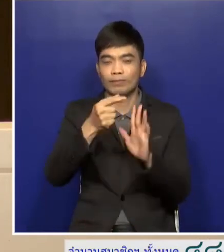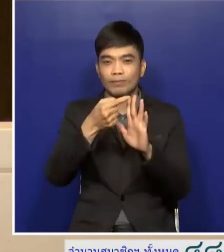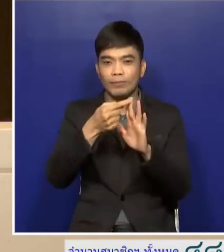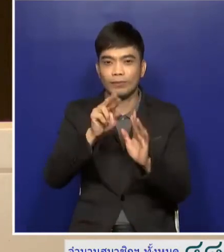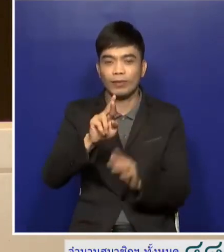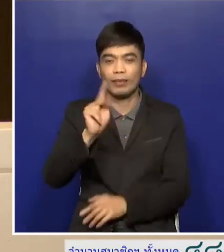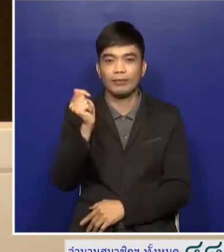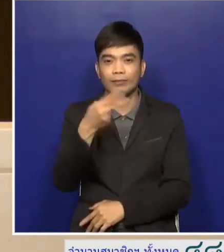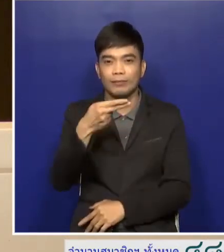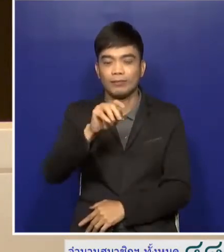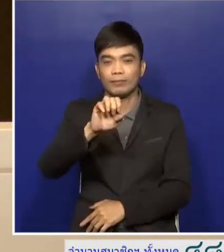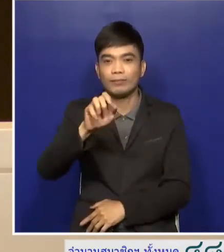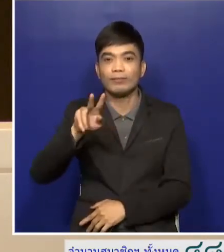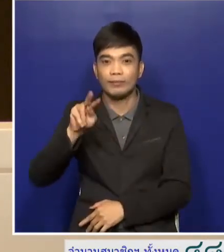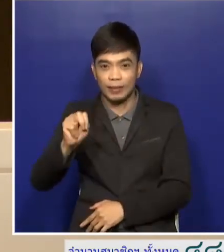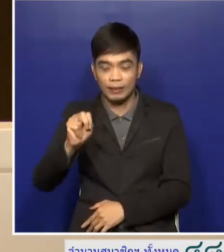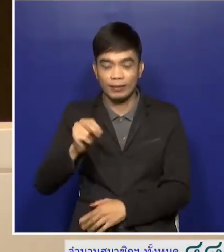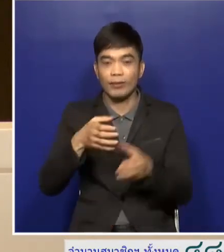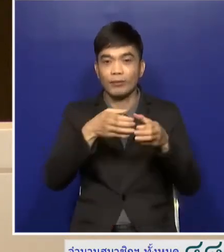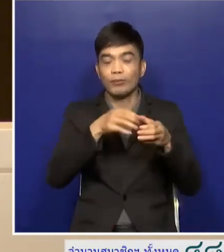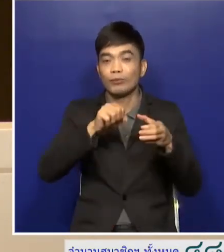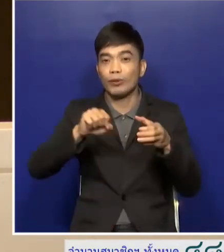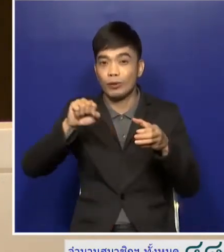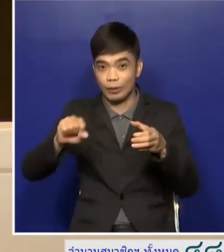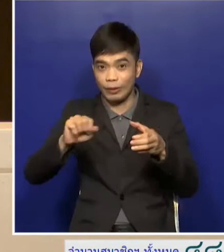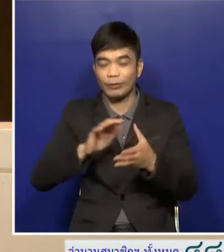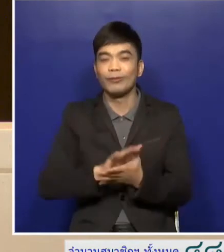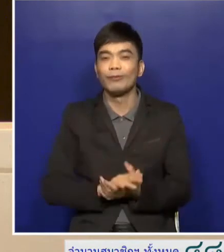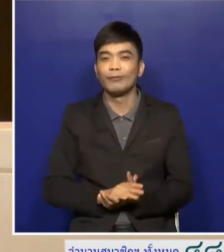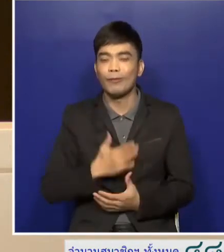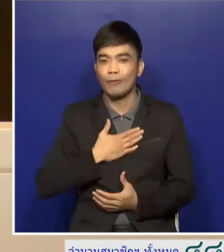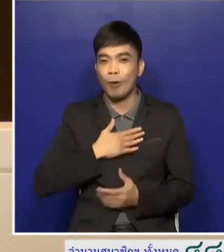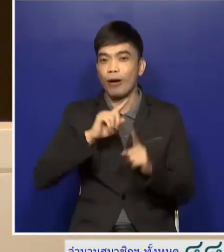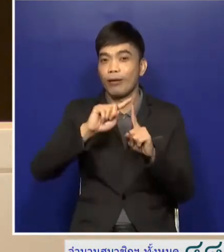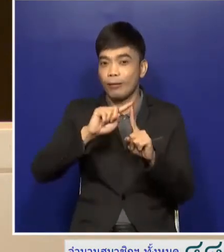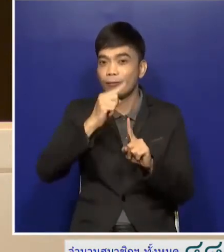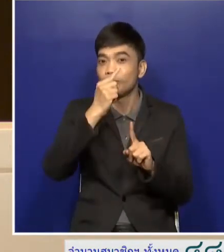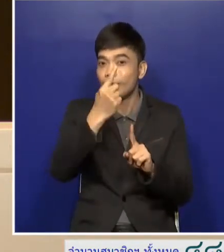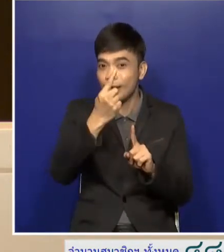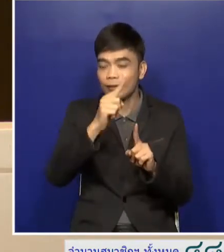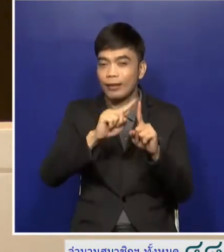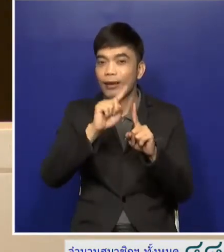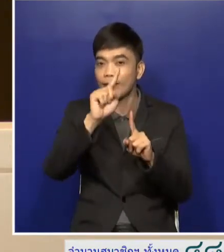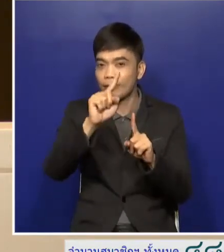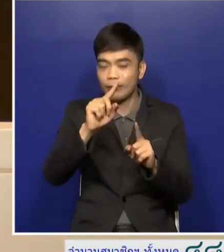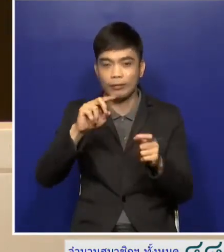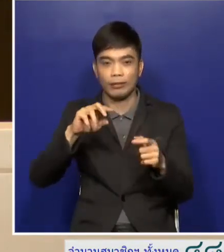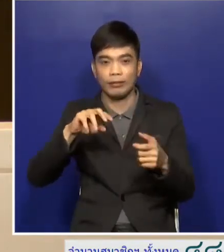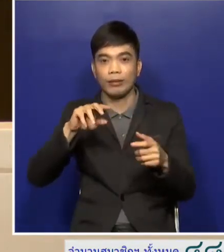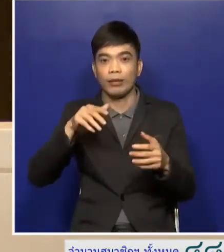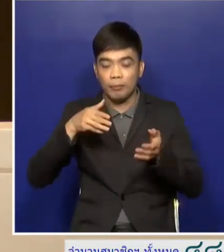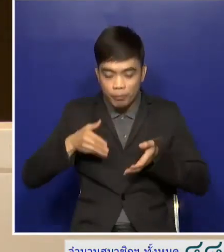ยใหม่ส.ส.บัญชีรายชื่อท่านประธานครับเรื่องแรกก็คือเรื่องถนนไปบ่อโจโ